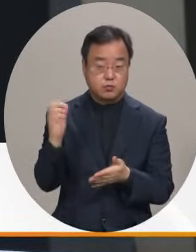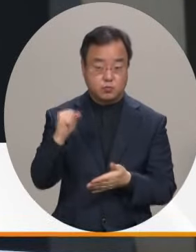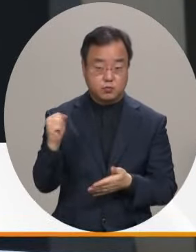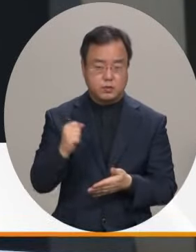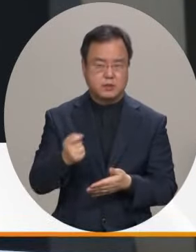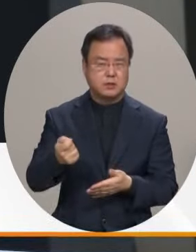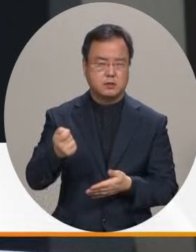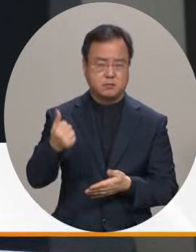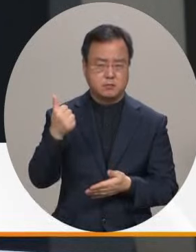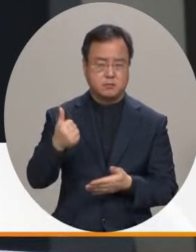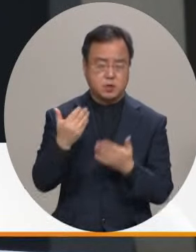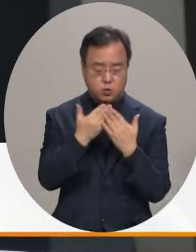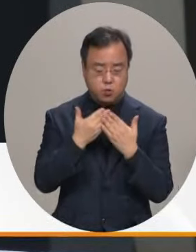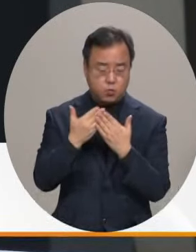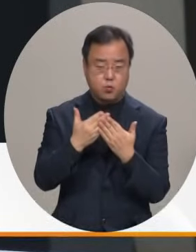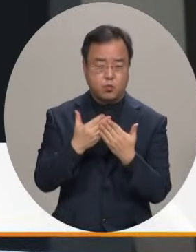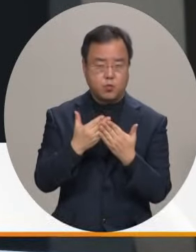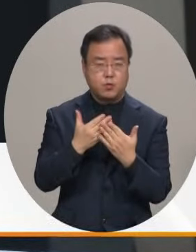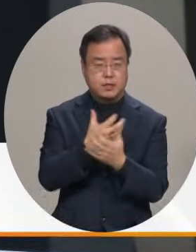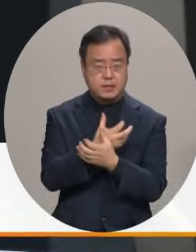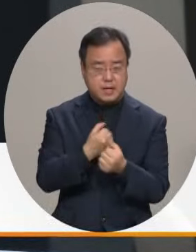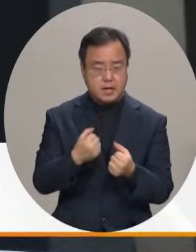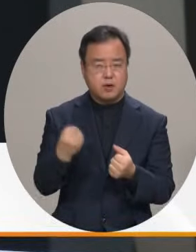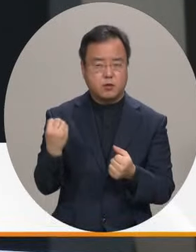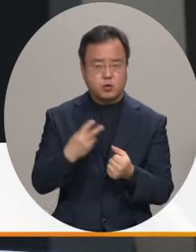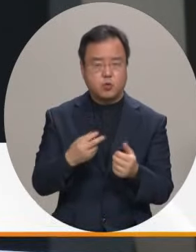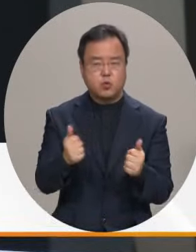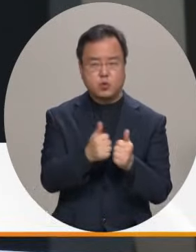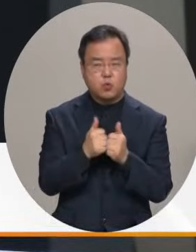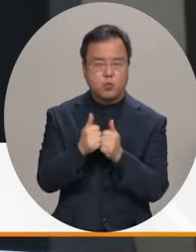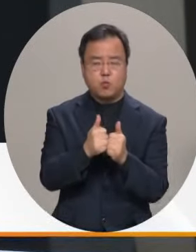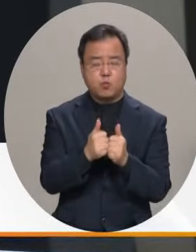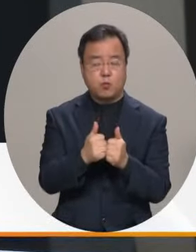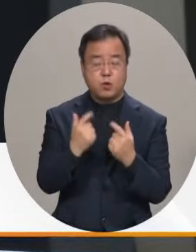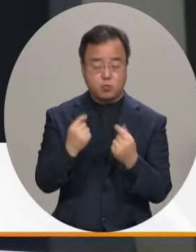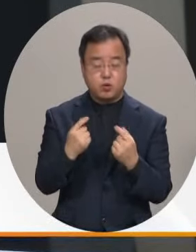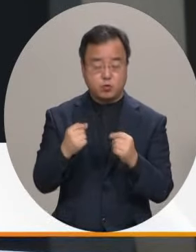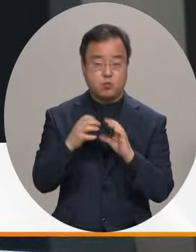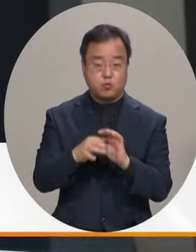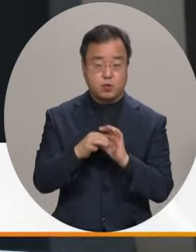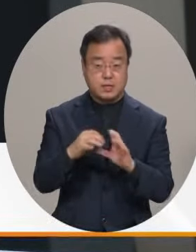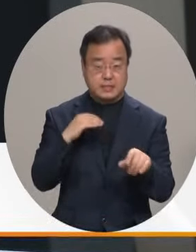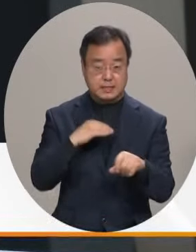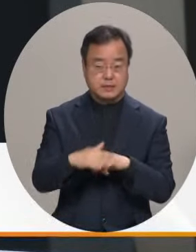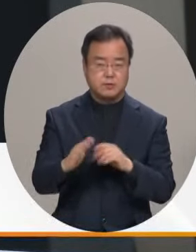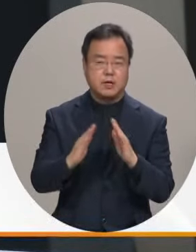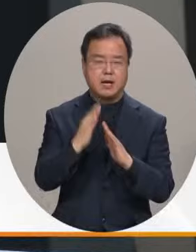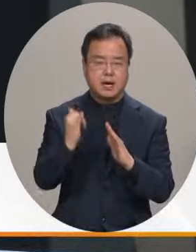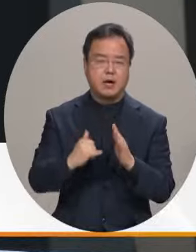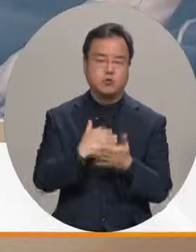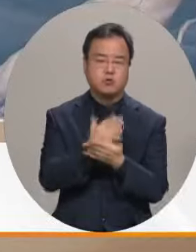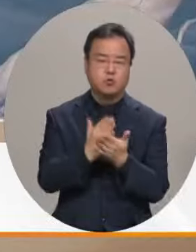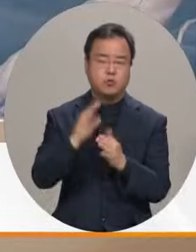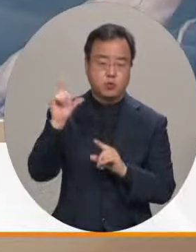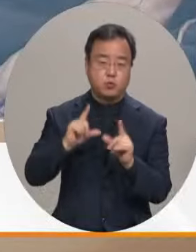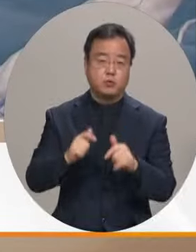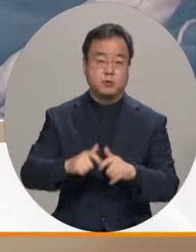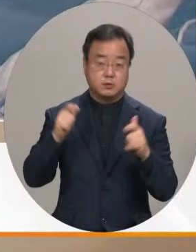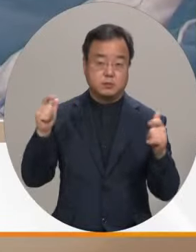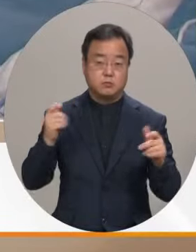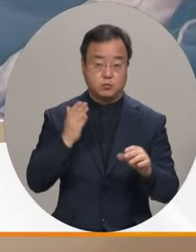동거나 계약관계 또 동반자 관계 등 다양한 관계의 가족 구성이 점차 늘어나고 있는 것이 또 한